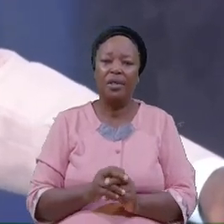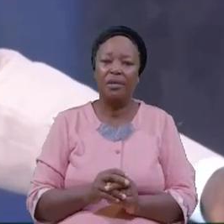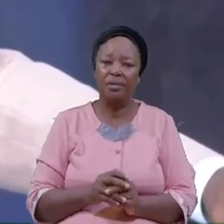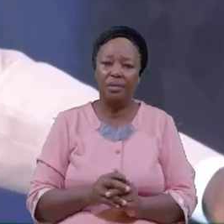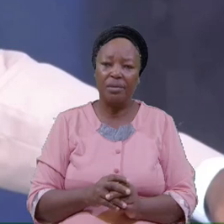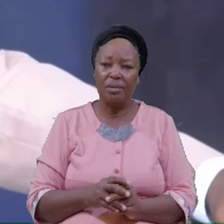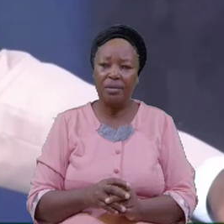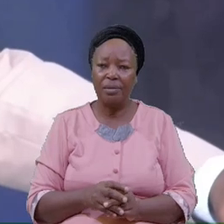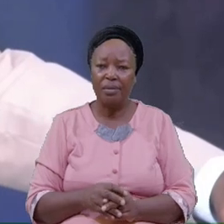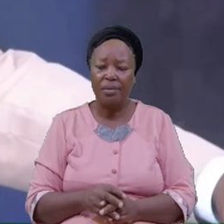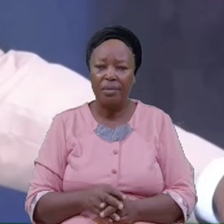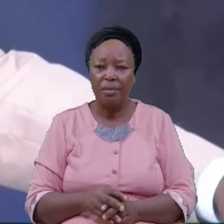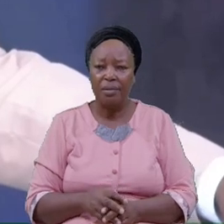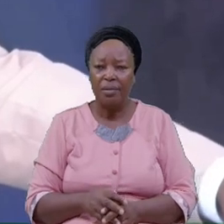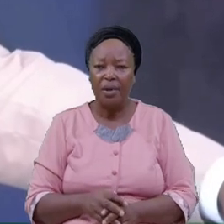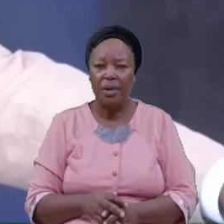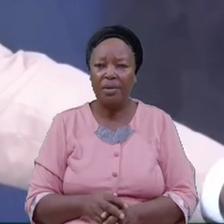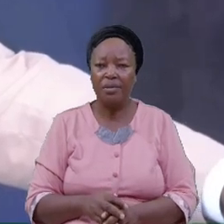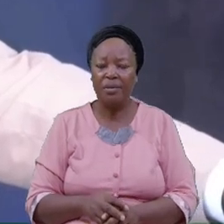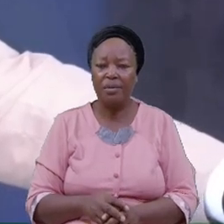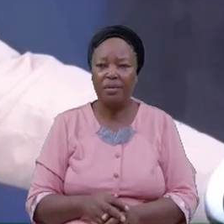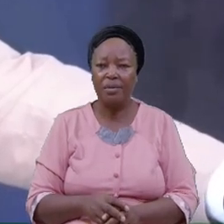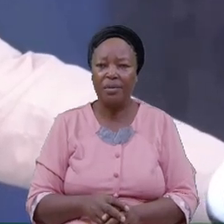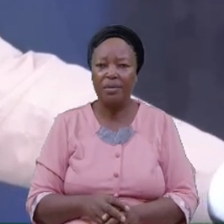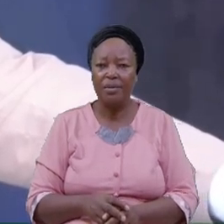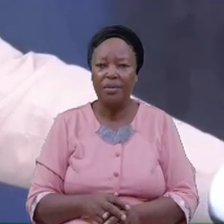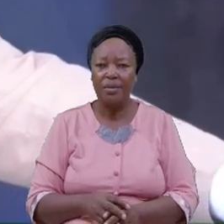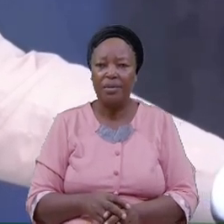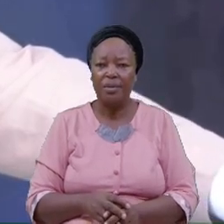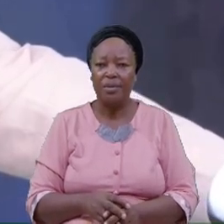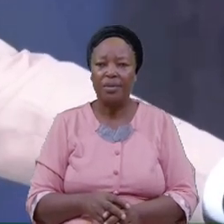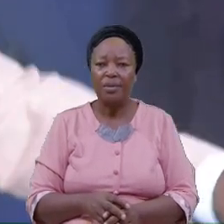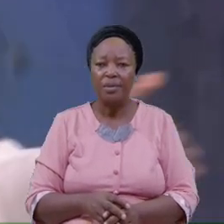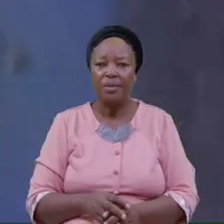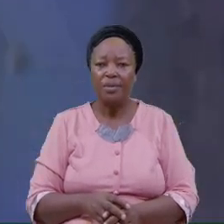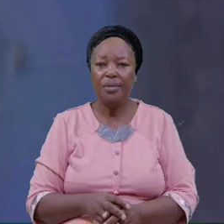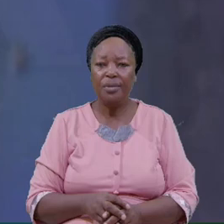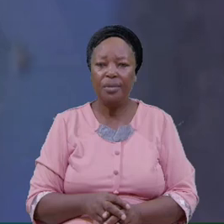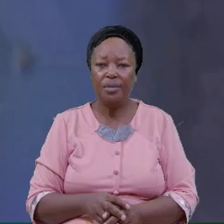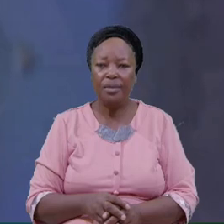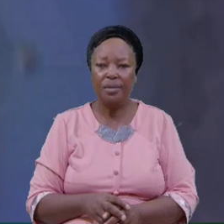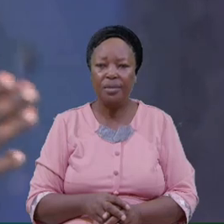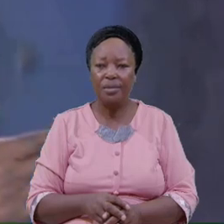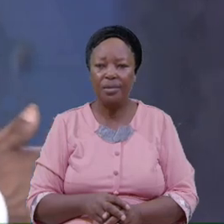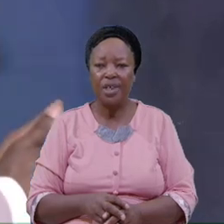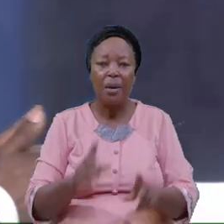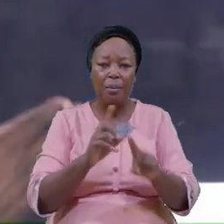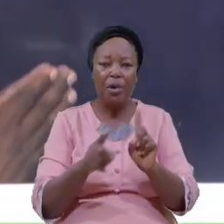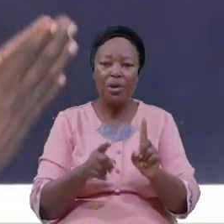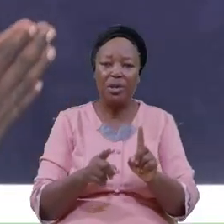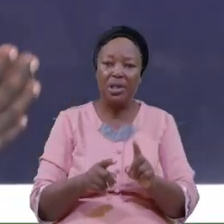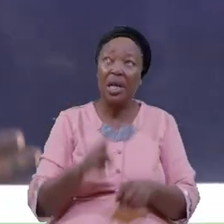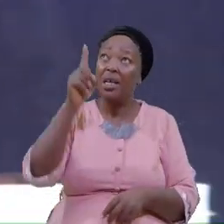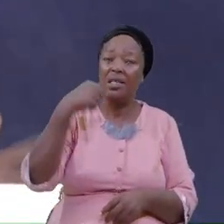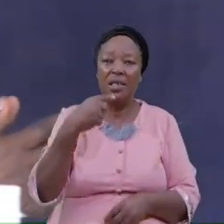regardez, je dis, mais vous n'êtes pas de la vie profonde, vous êtes une vie légère, une vie non profonde. Vous vivez, but vous parlez says, comme les makes autres. Makes us to